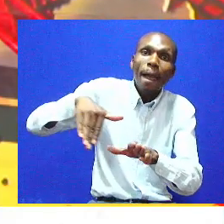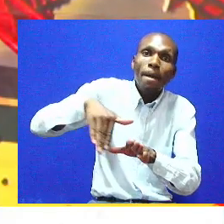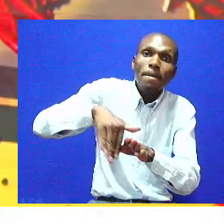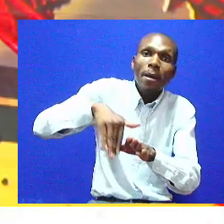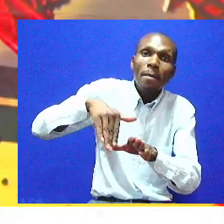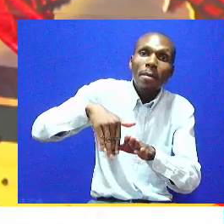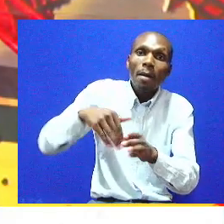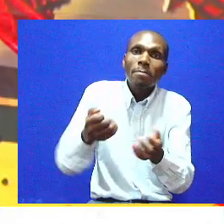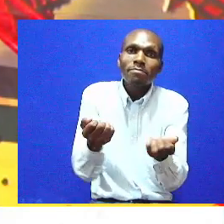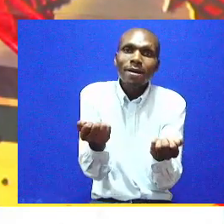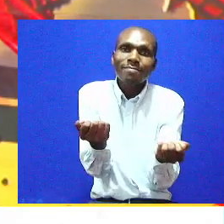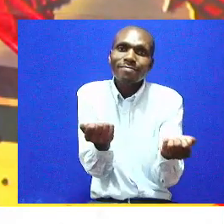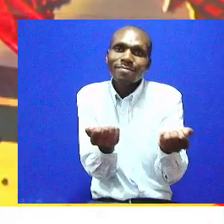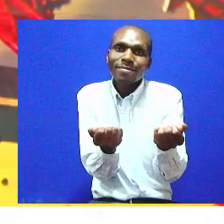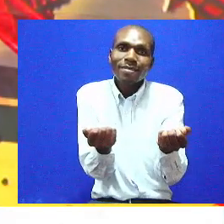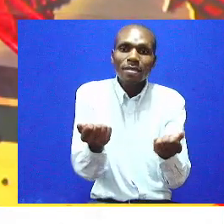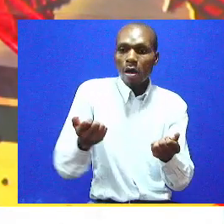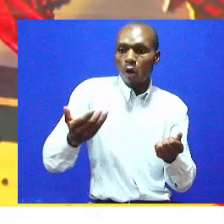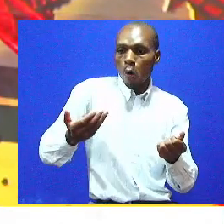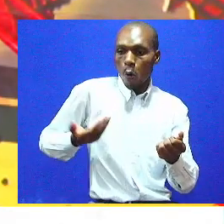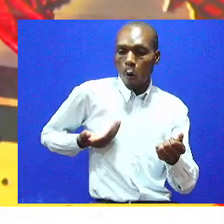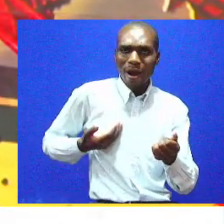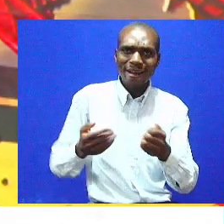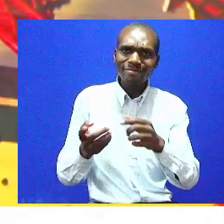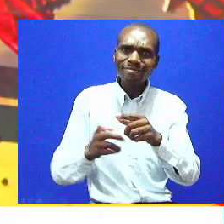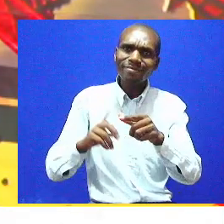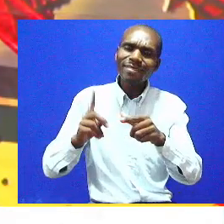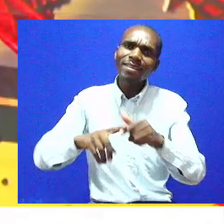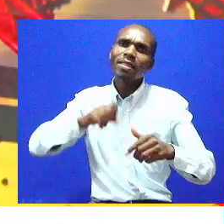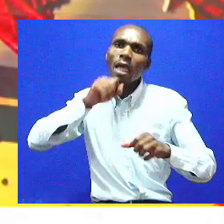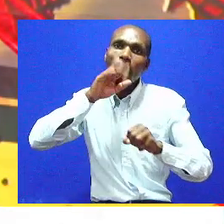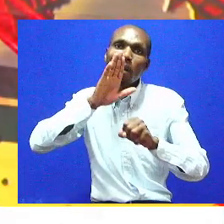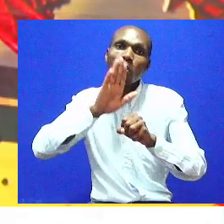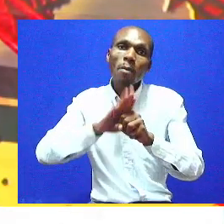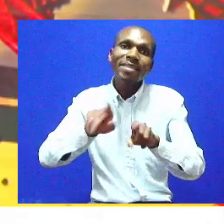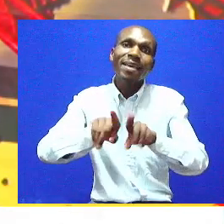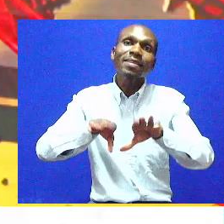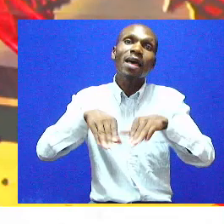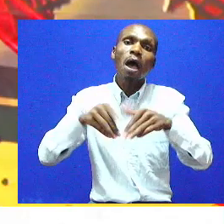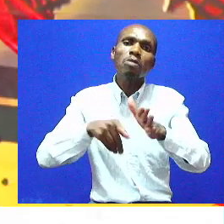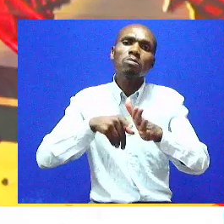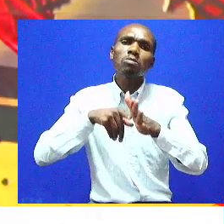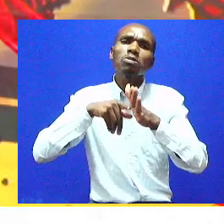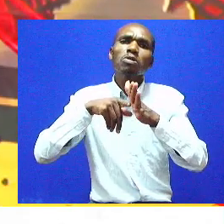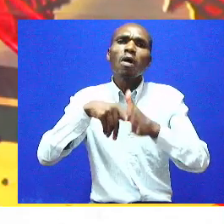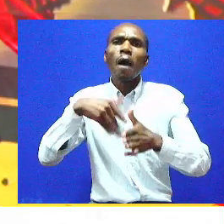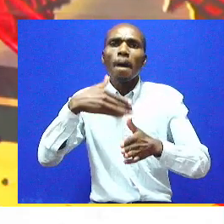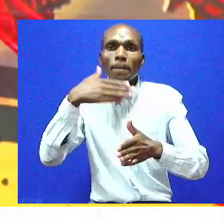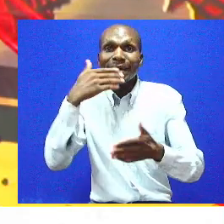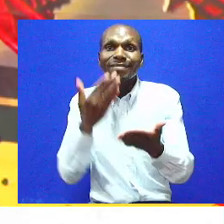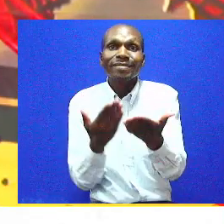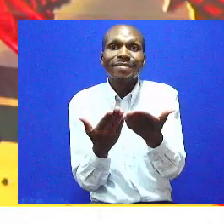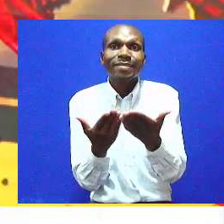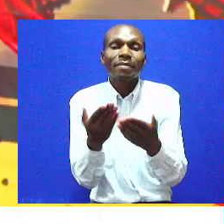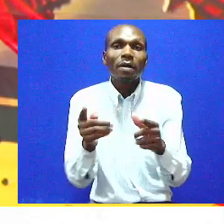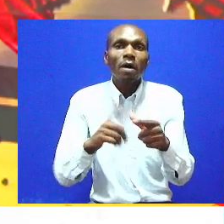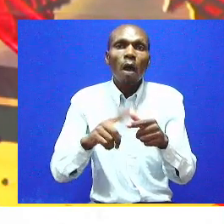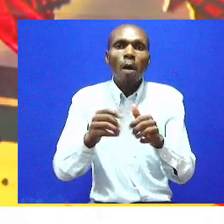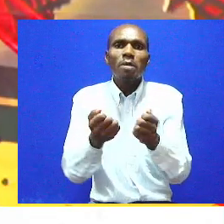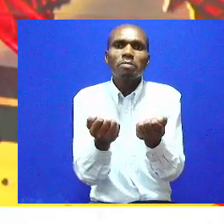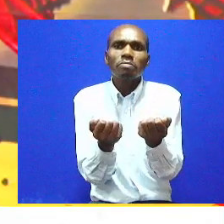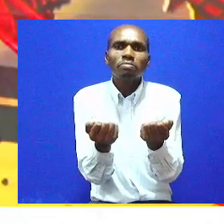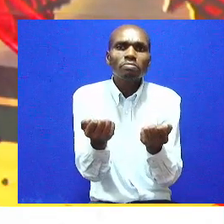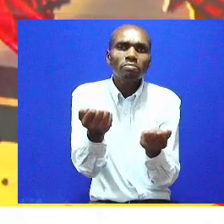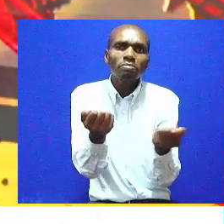gia matatu onazazation nigo baene kire yune nchere ya moyo gotingia obokoleri ase getaseni ye Kigali ase